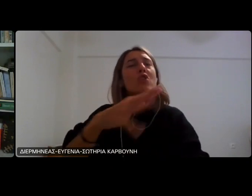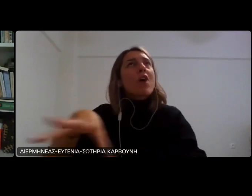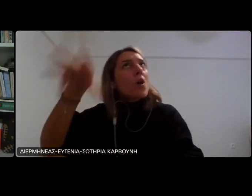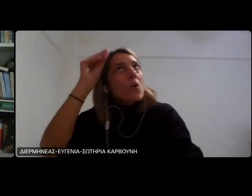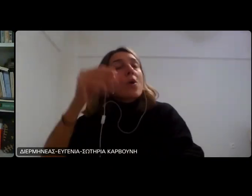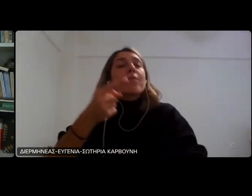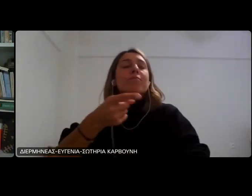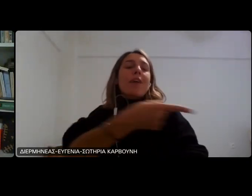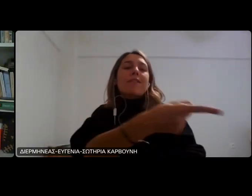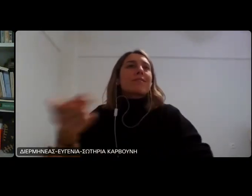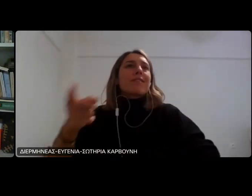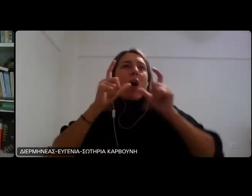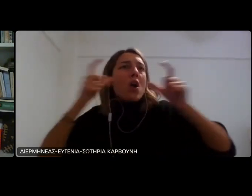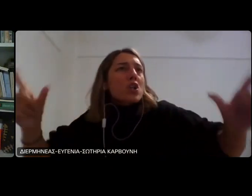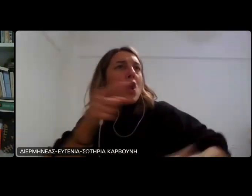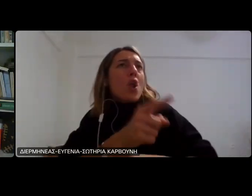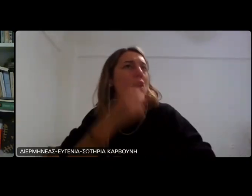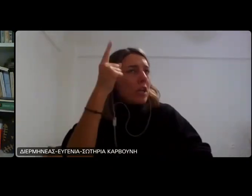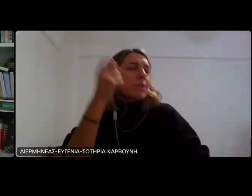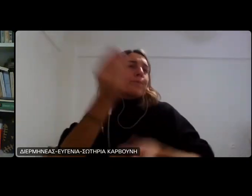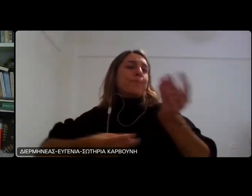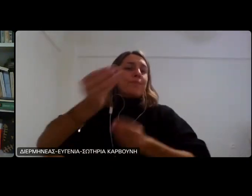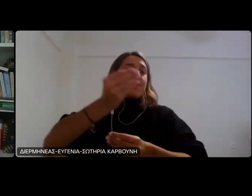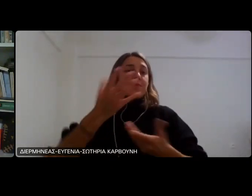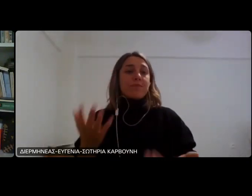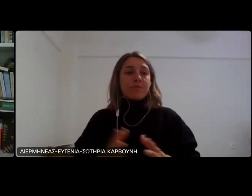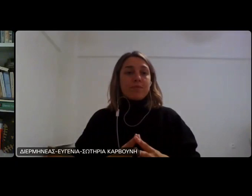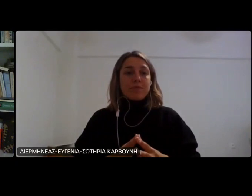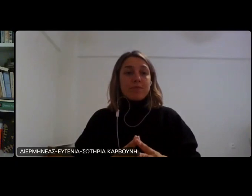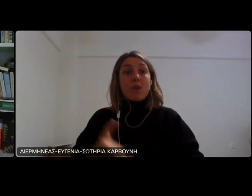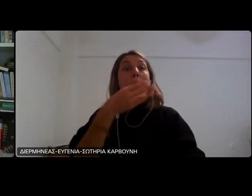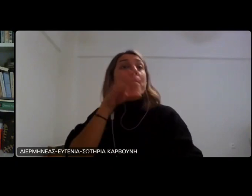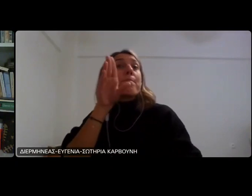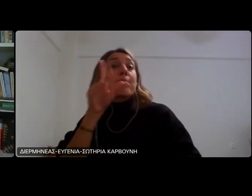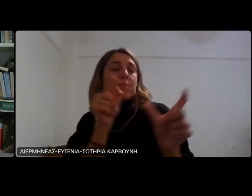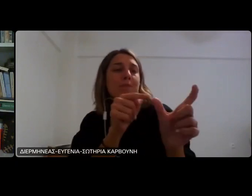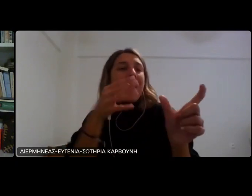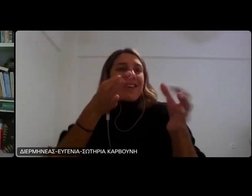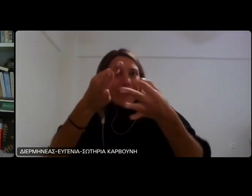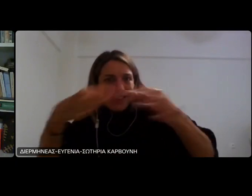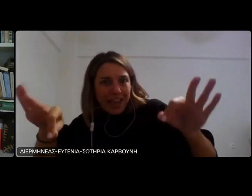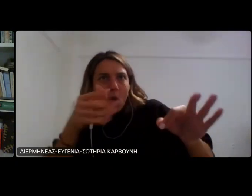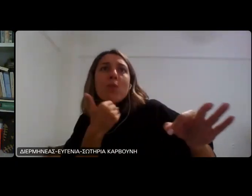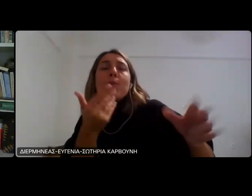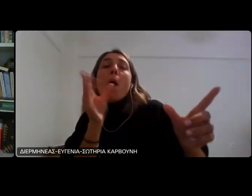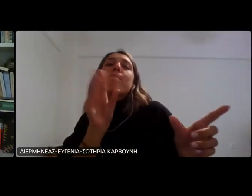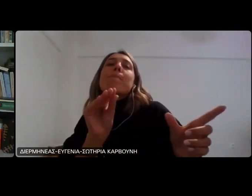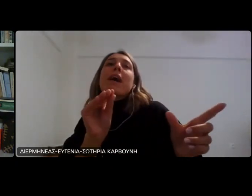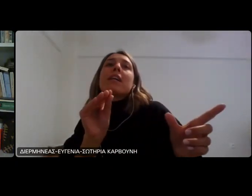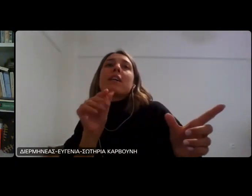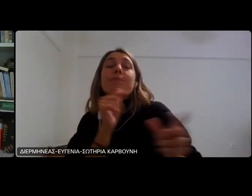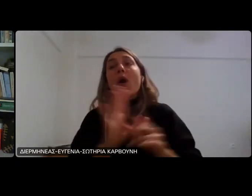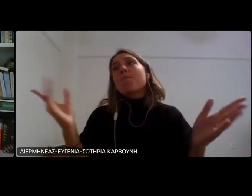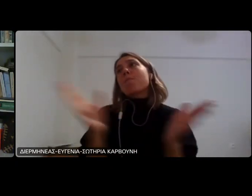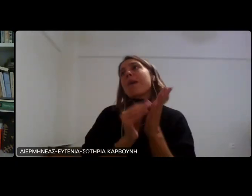να γνωρίζετε περισσότερα για μας, δεν μπορούμε να αφήσουμε κενό εκεί πέρα όταν υπάρχει το παπάκι. Δεν βάζουμε εμείς ένα άρθρο ούτως ή άλλως,